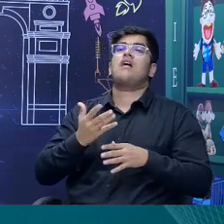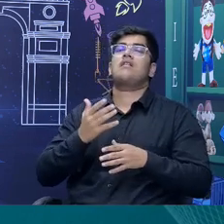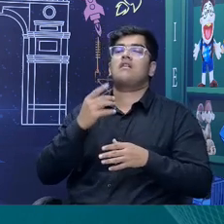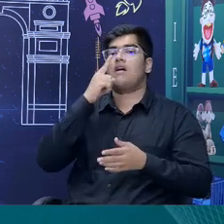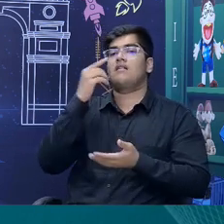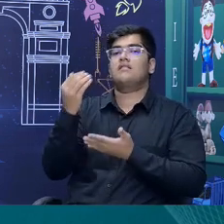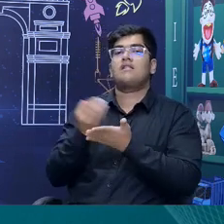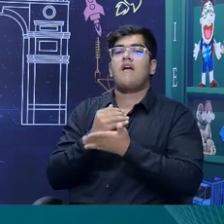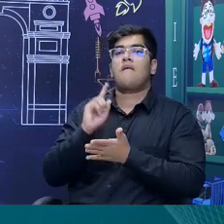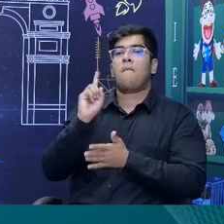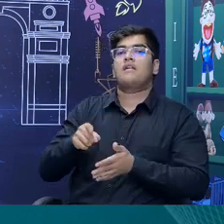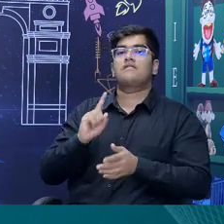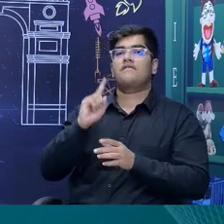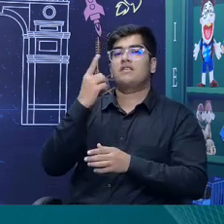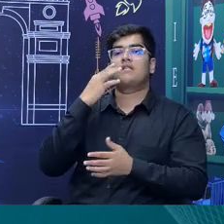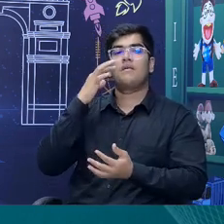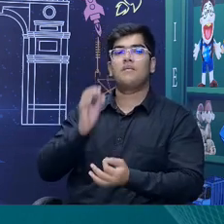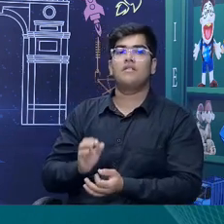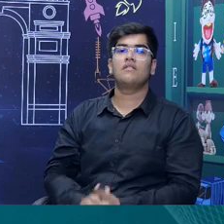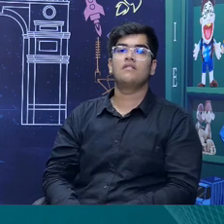फीमेल लिटरेचर